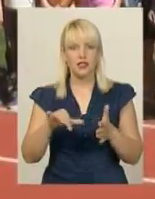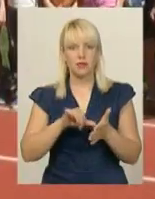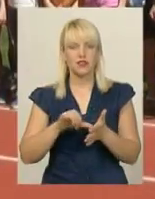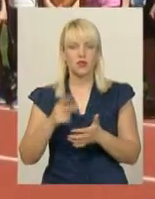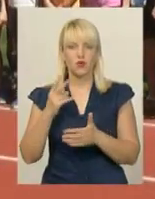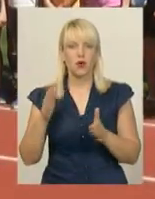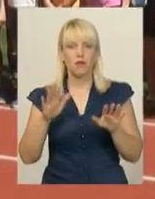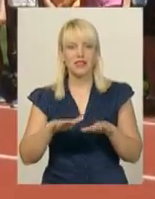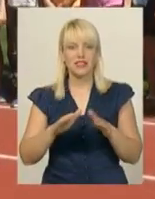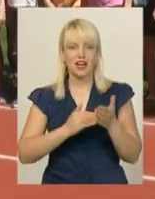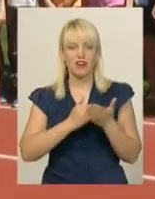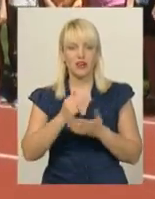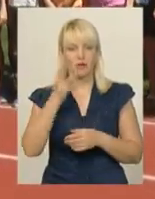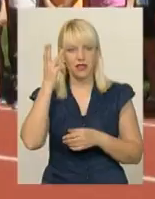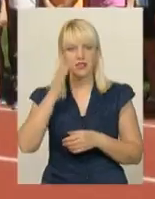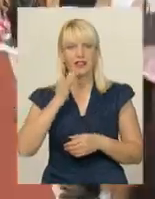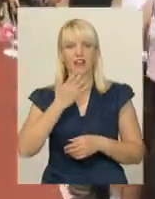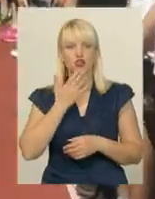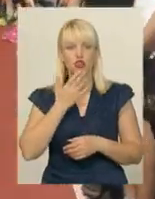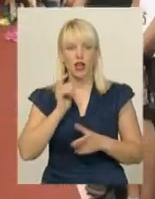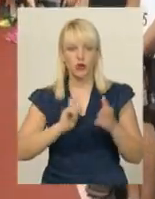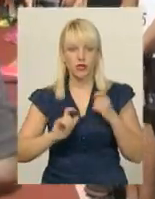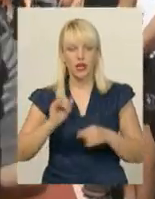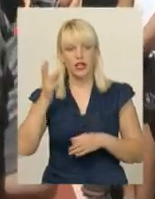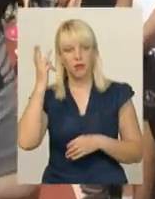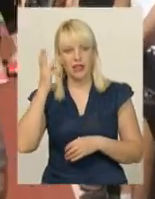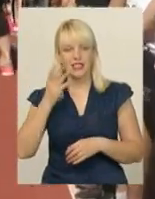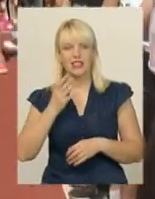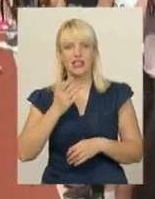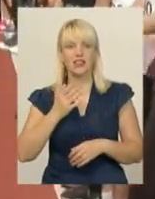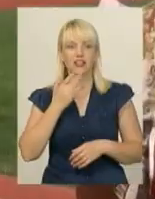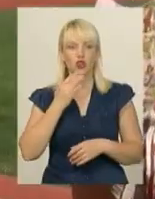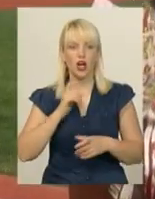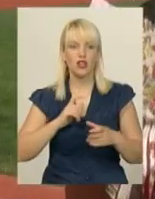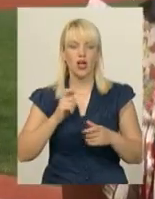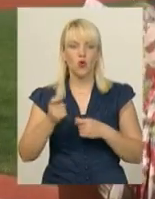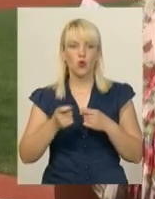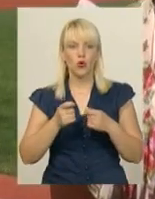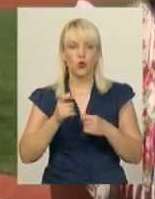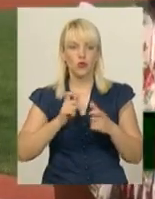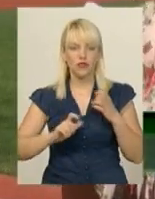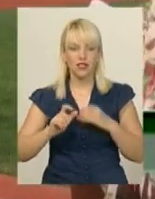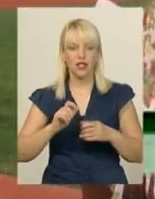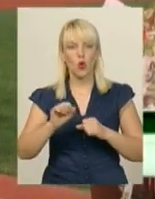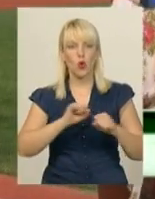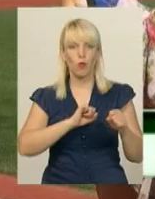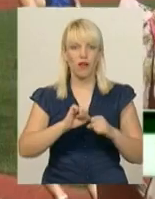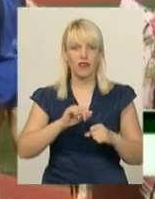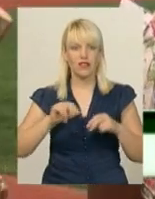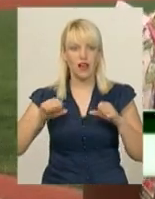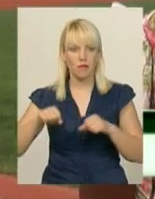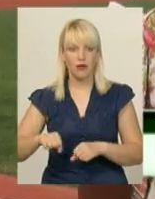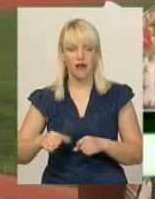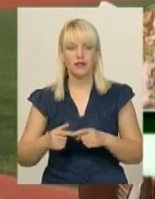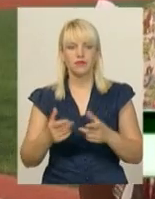місцевих вишів – Хмельницького національного університету та Хмельницького університету управління та права. Згідно регламенту в нас практично беруть